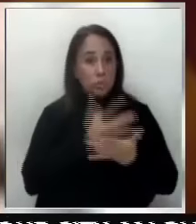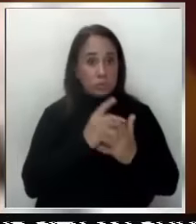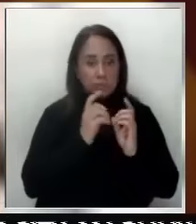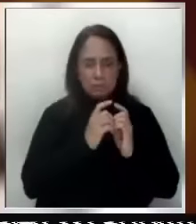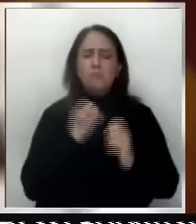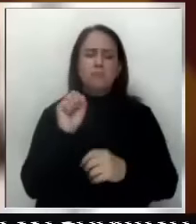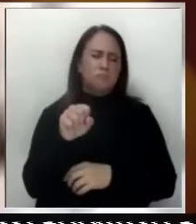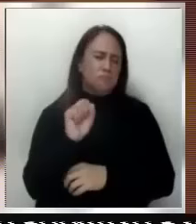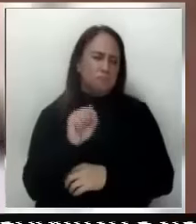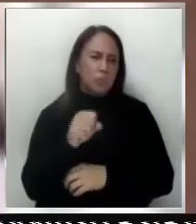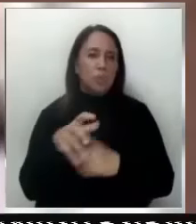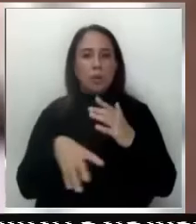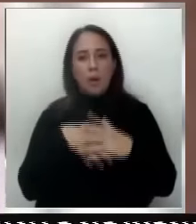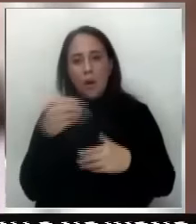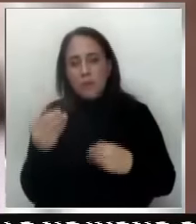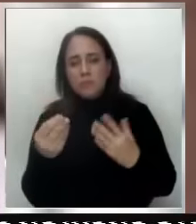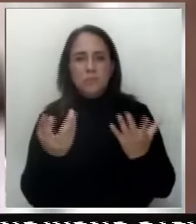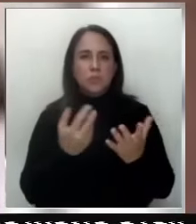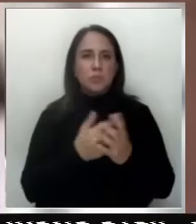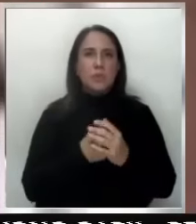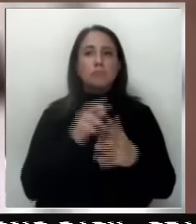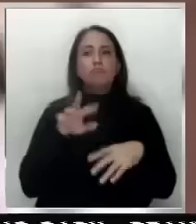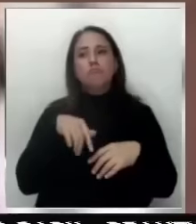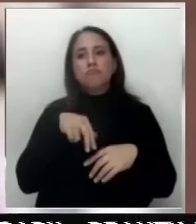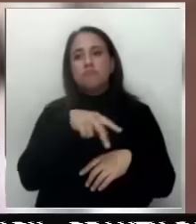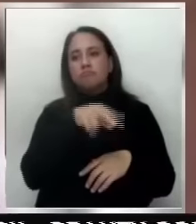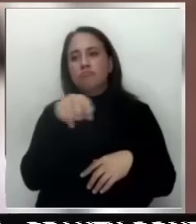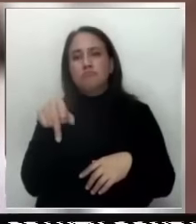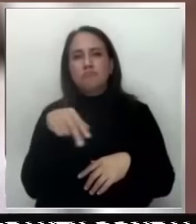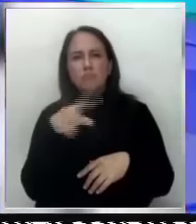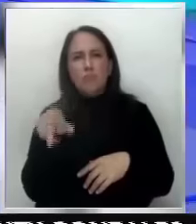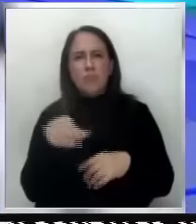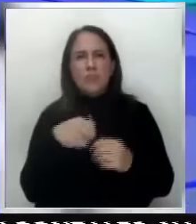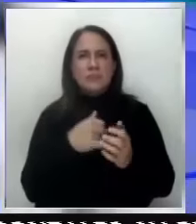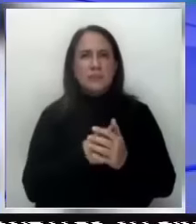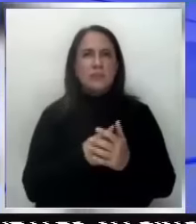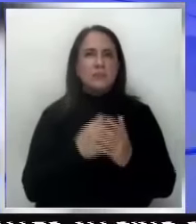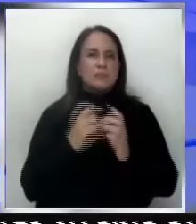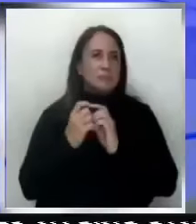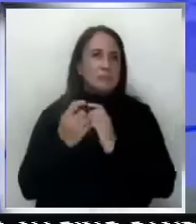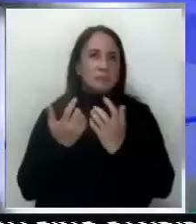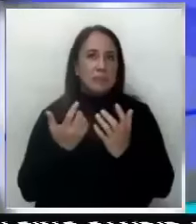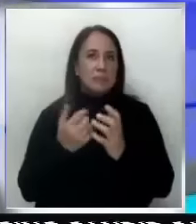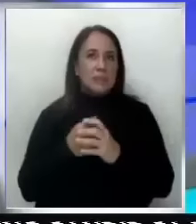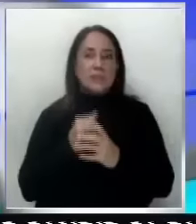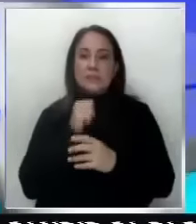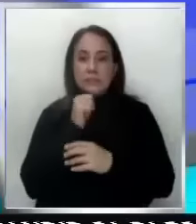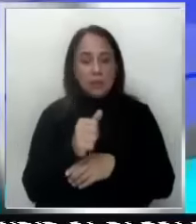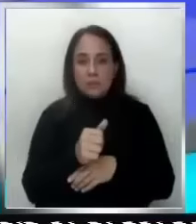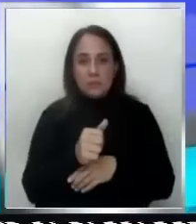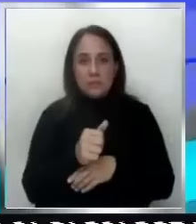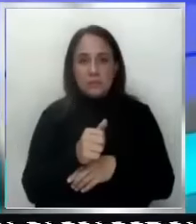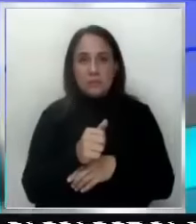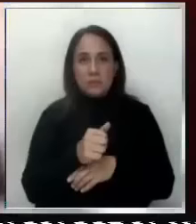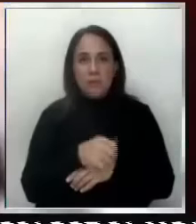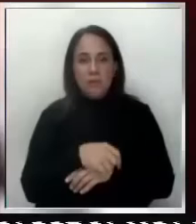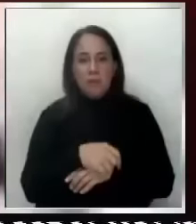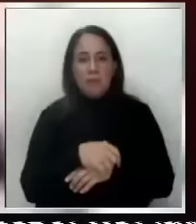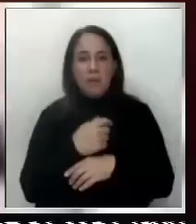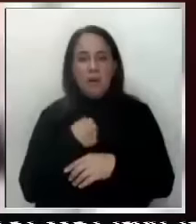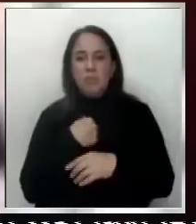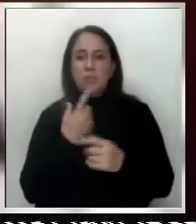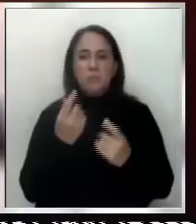we go out on a date, maglalakad lang kami sa labas. So ganun kami mag-date. Like, hindi yung sobrang, anak,